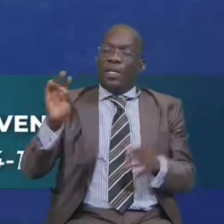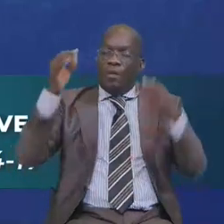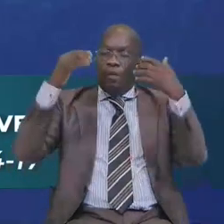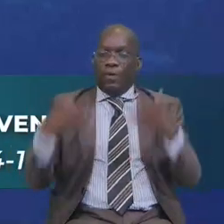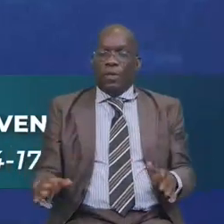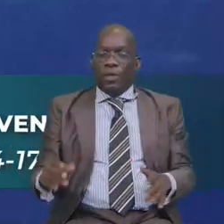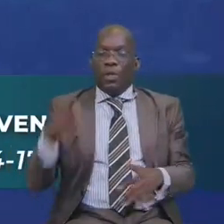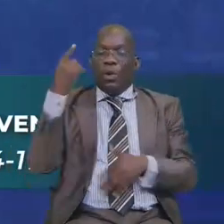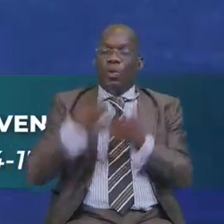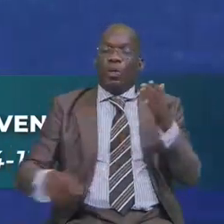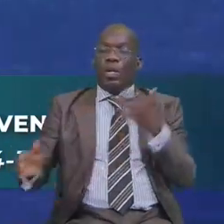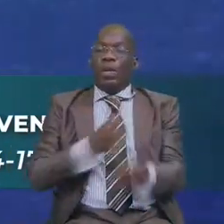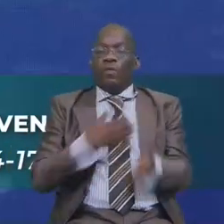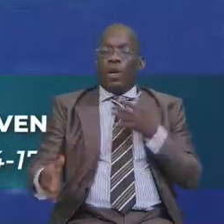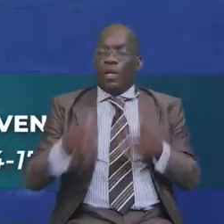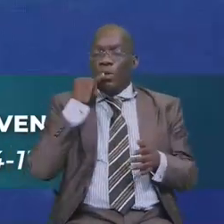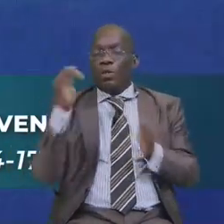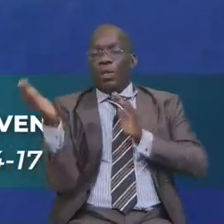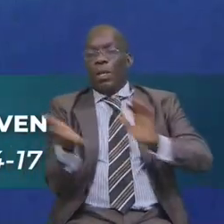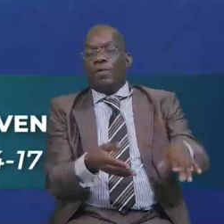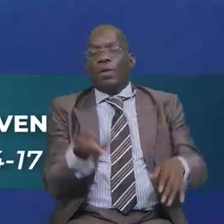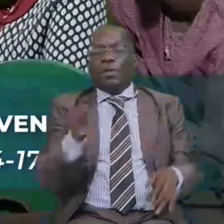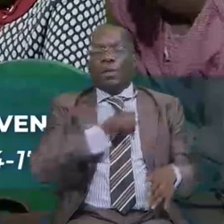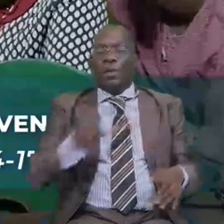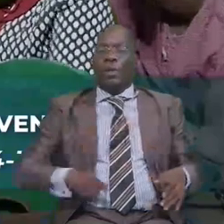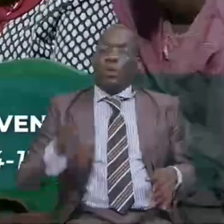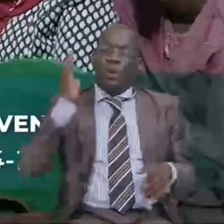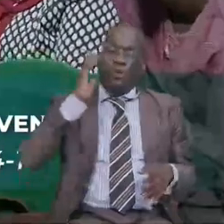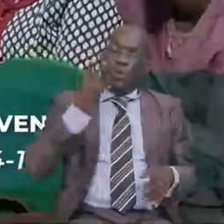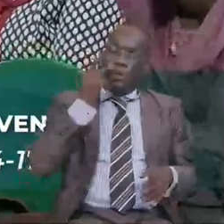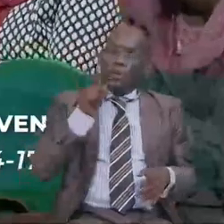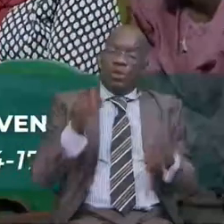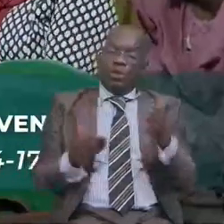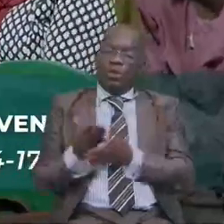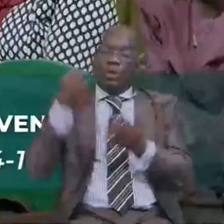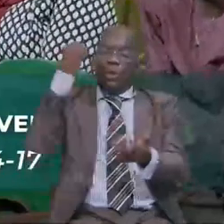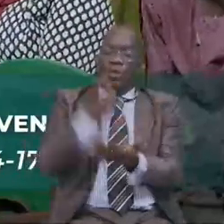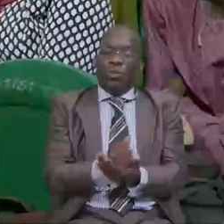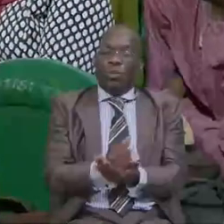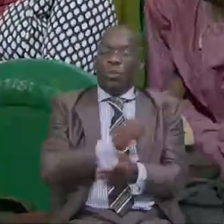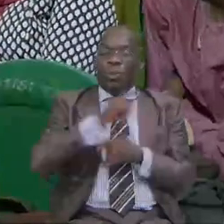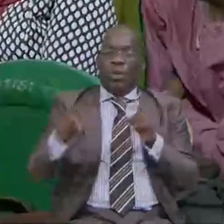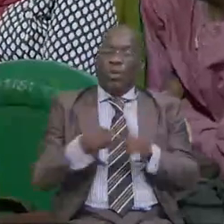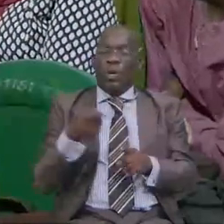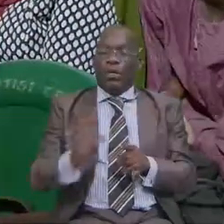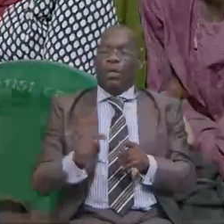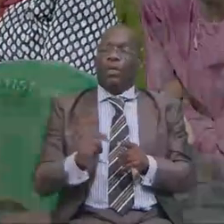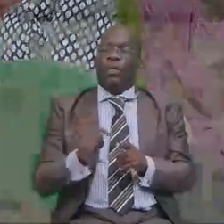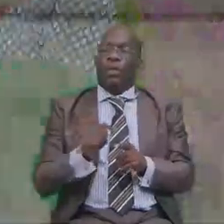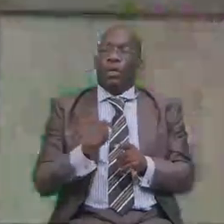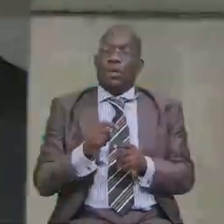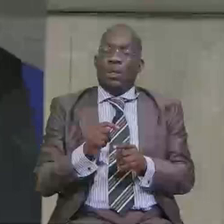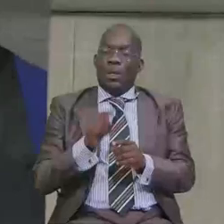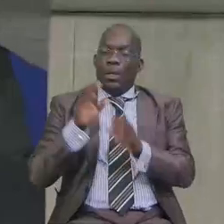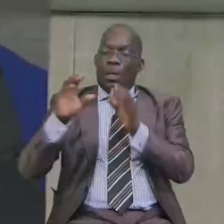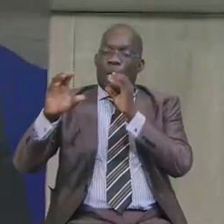Et tout ce qui reste, le Seigneur te donnera la victoire. Et quand la trompette sonnera, et les morts